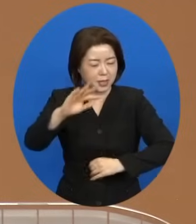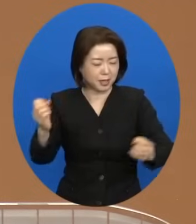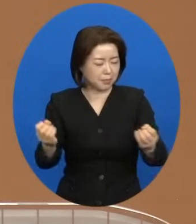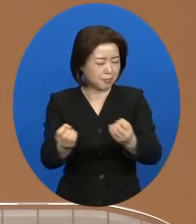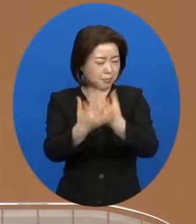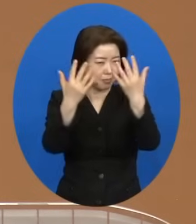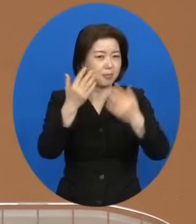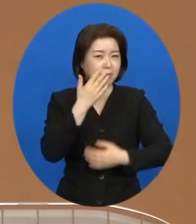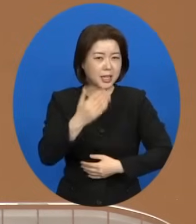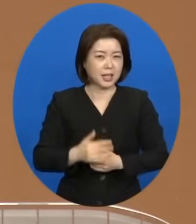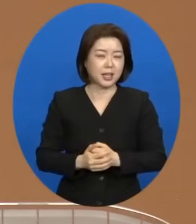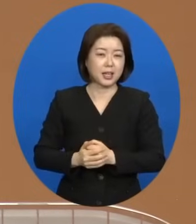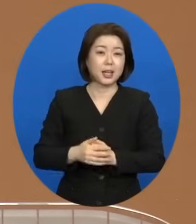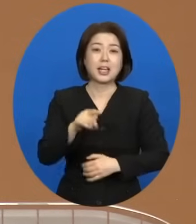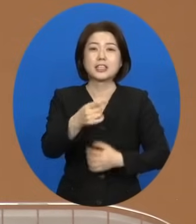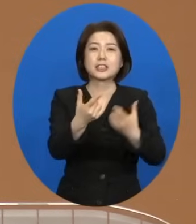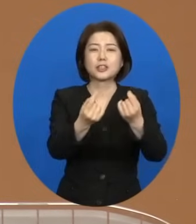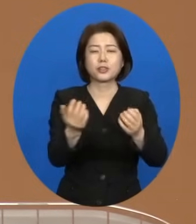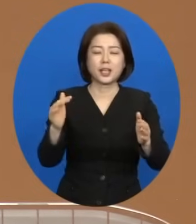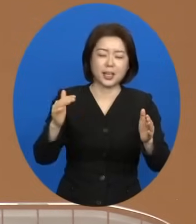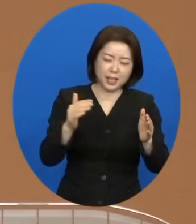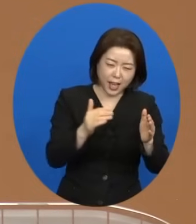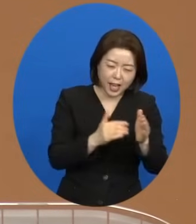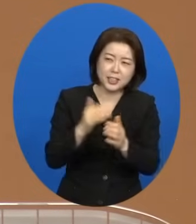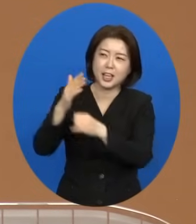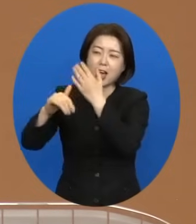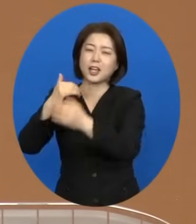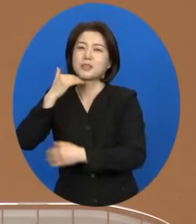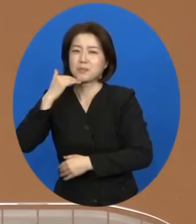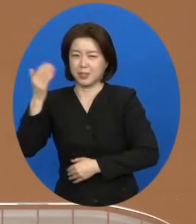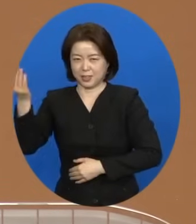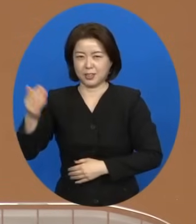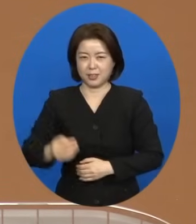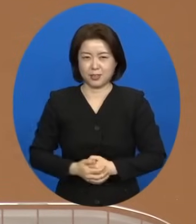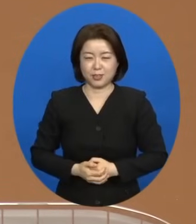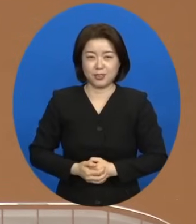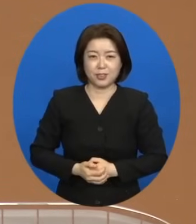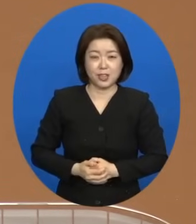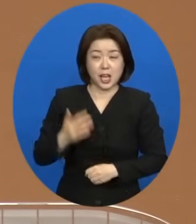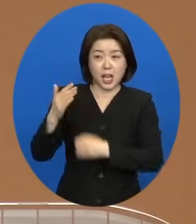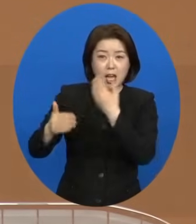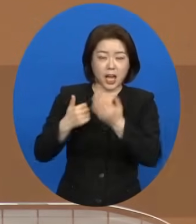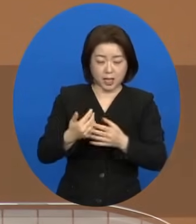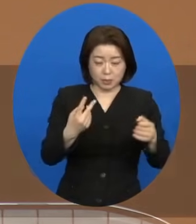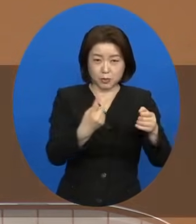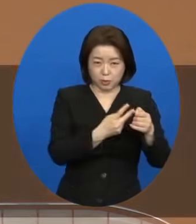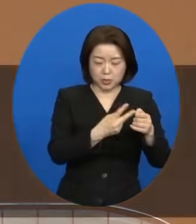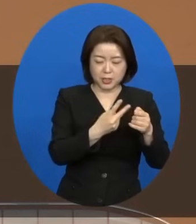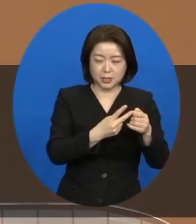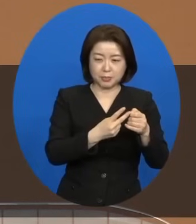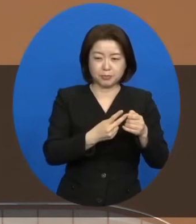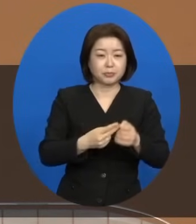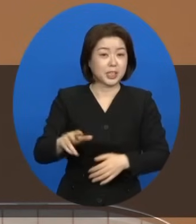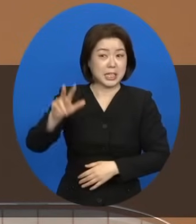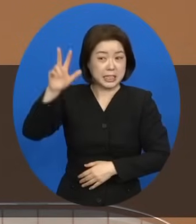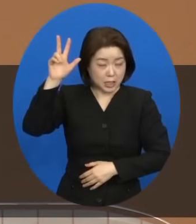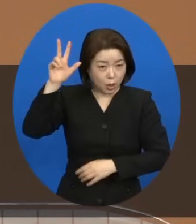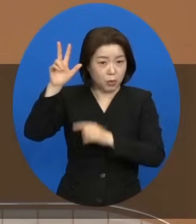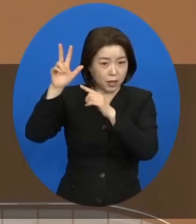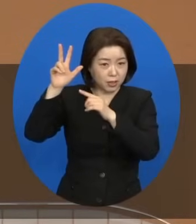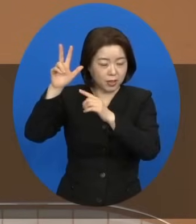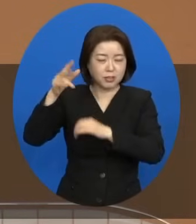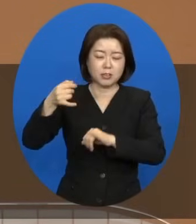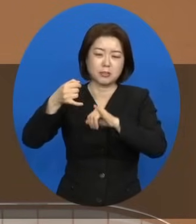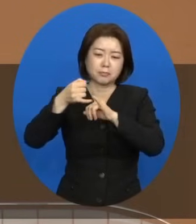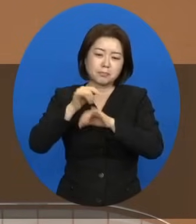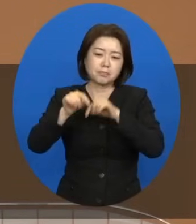하나님께서 기다리시는 거예요 두 번째 하나님은 서원을 이행기를 기다리십니다 서원을 이행하기 기다리세요 21절에